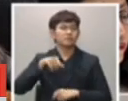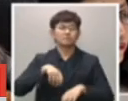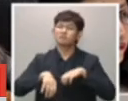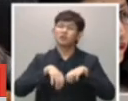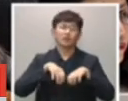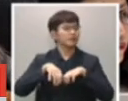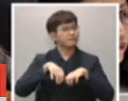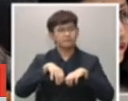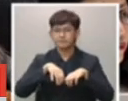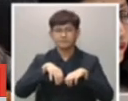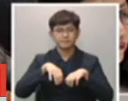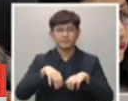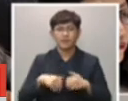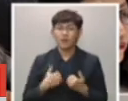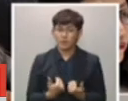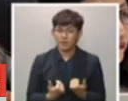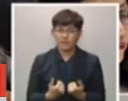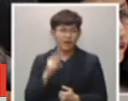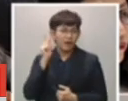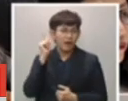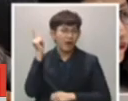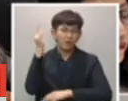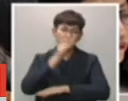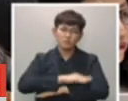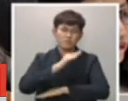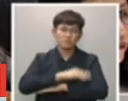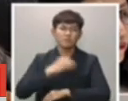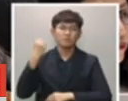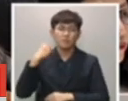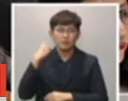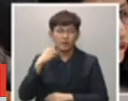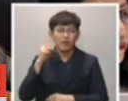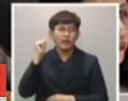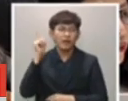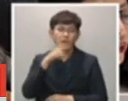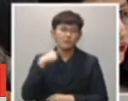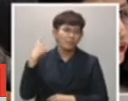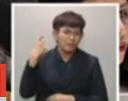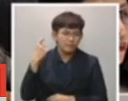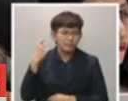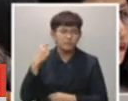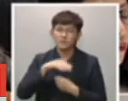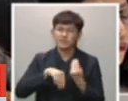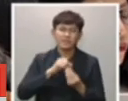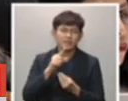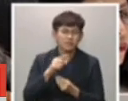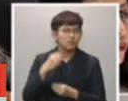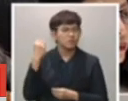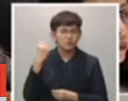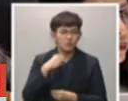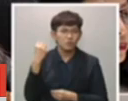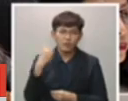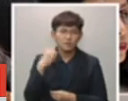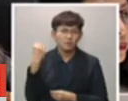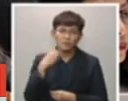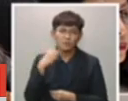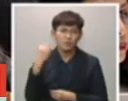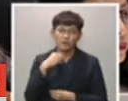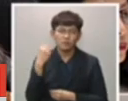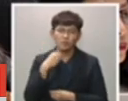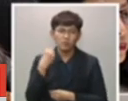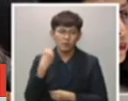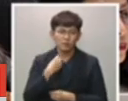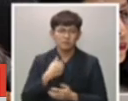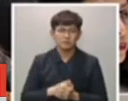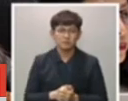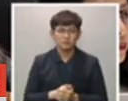วันนี้เราจะเห็นข่าวตามหน้าหนังสือพิมพ์ข่าวการฆ่าตัวตายจากเศรษฐกิจวันต่อวันวันต่อวันจริงๆครับ